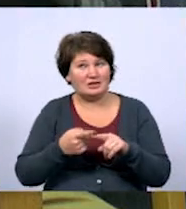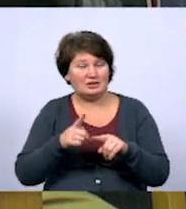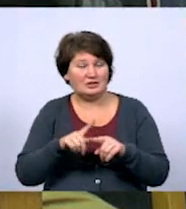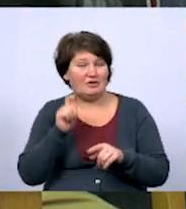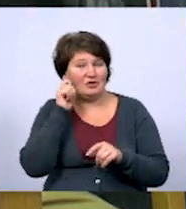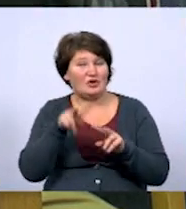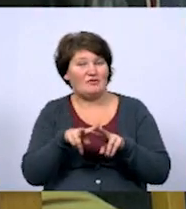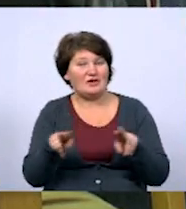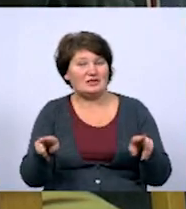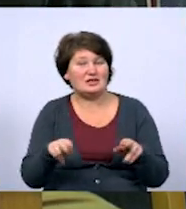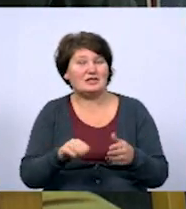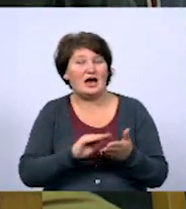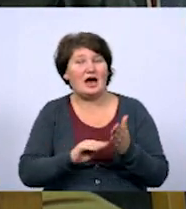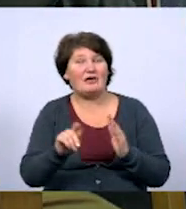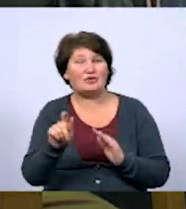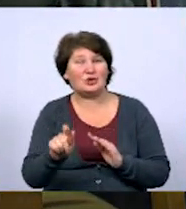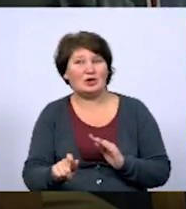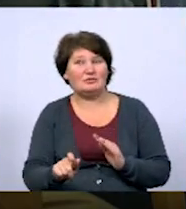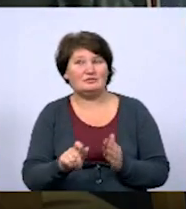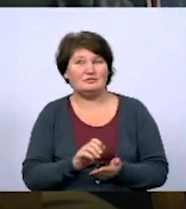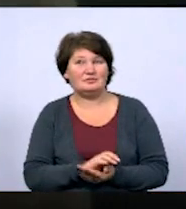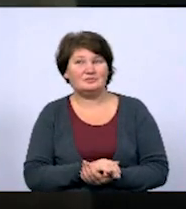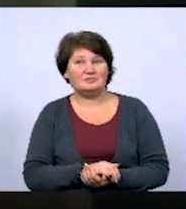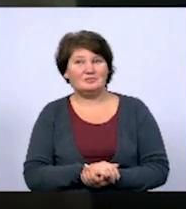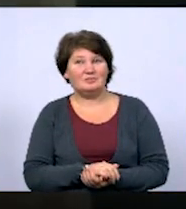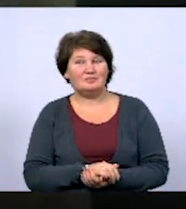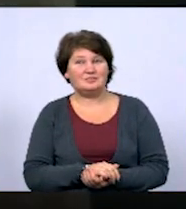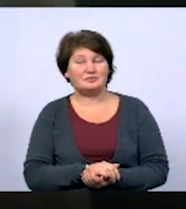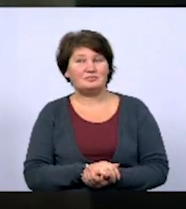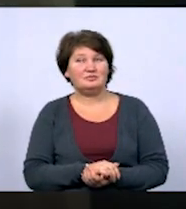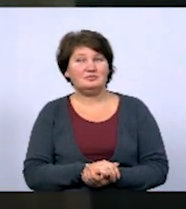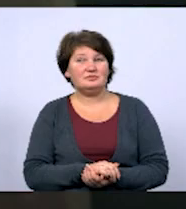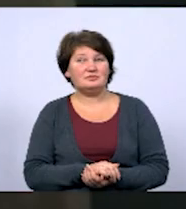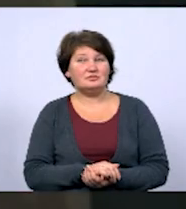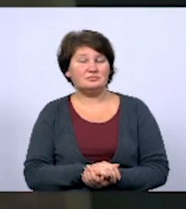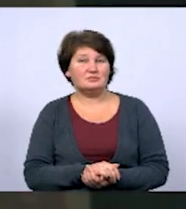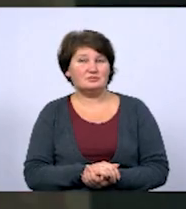автора. Ольга Клим, Андрій Шустикевич. Новини на Суспільному. Івано-Франківськ.